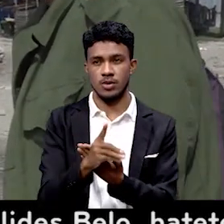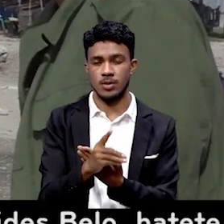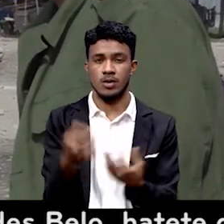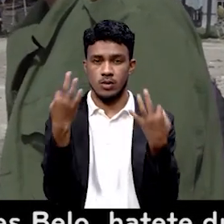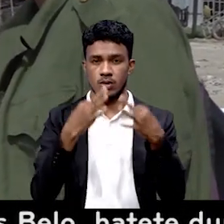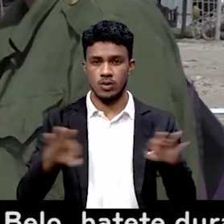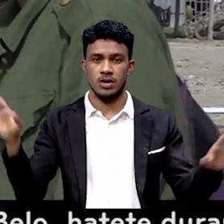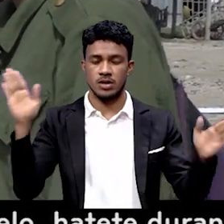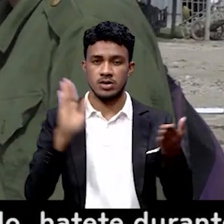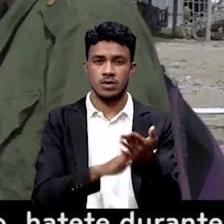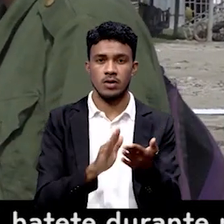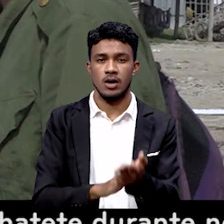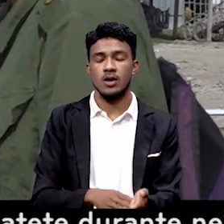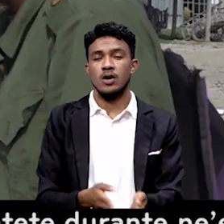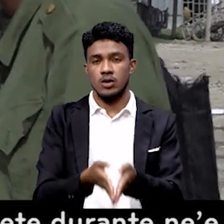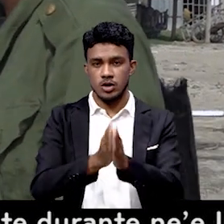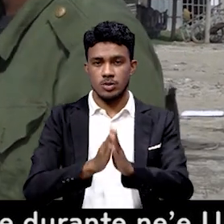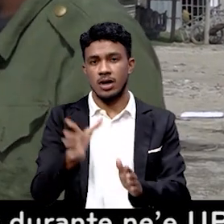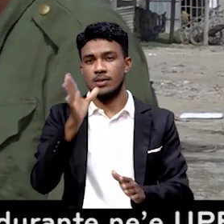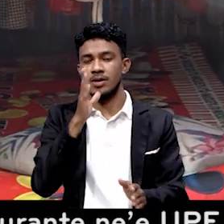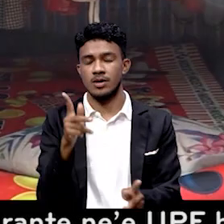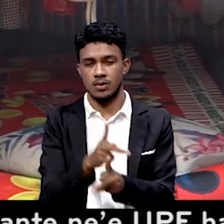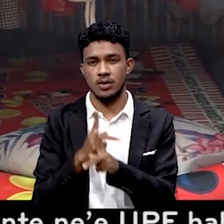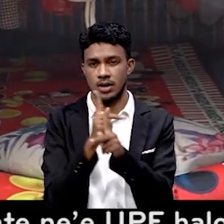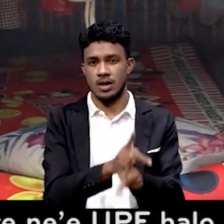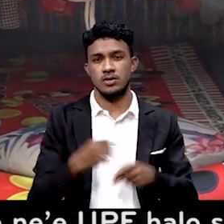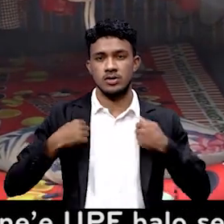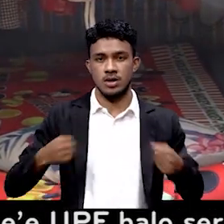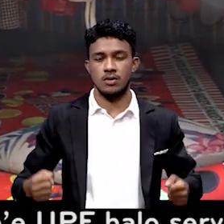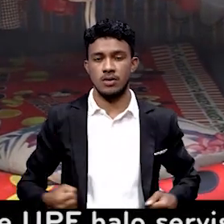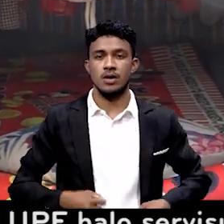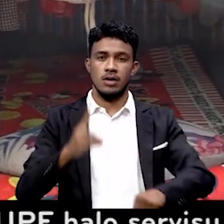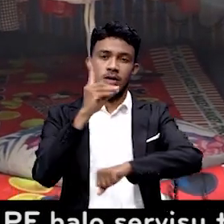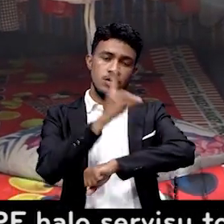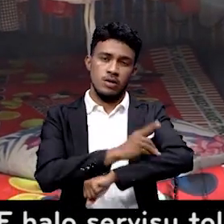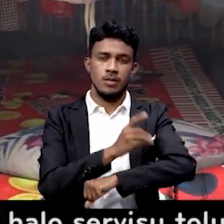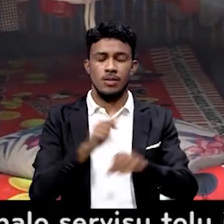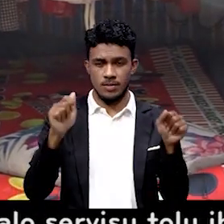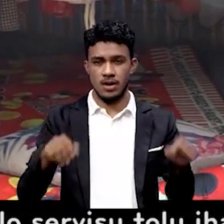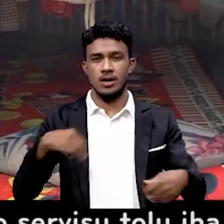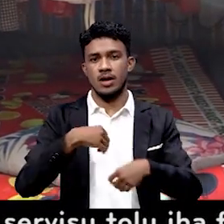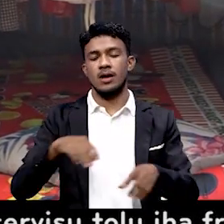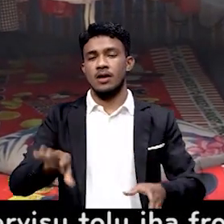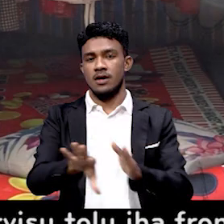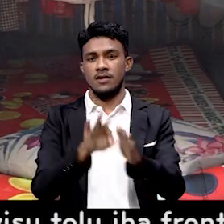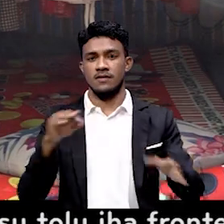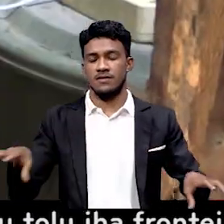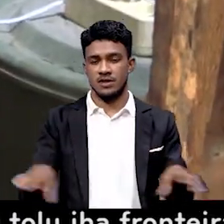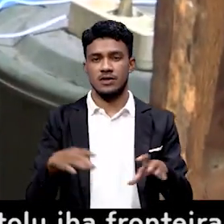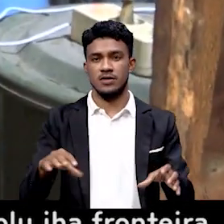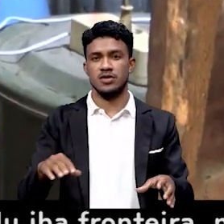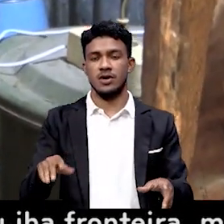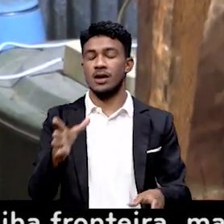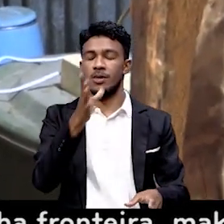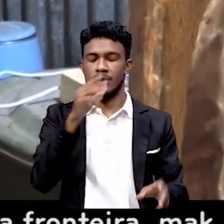tang ne ne husuban ne ina atu kudadu saude ode loron ruma ne sucesso ne ina mas bele senti sucesso bene